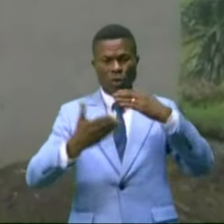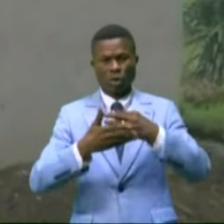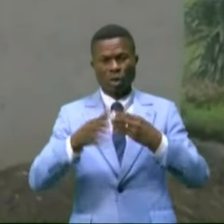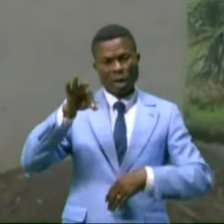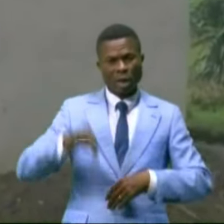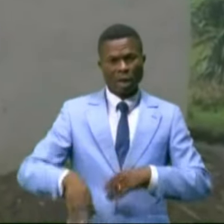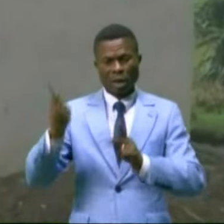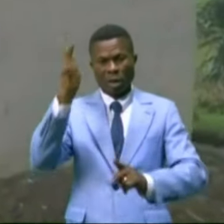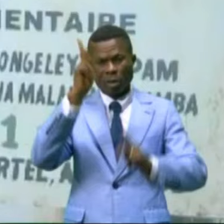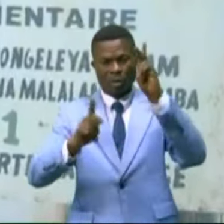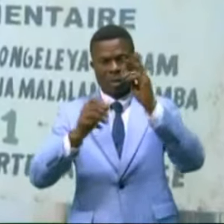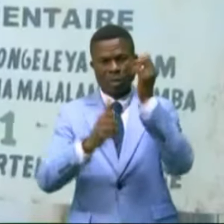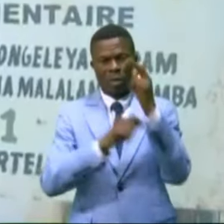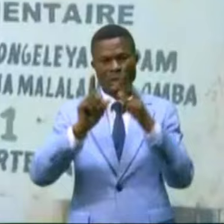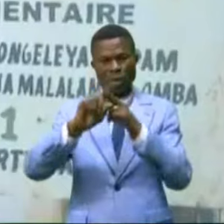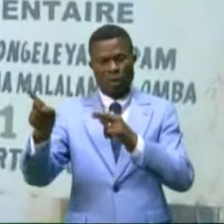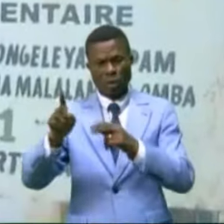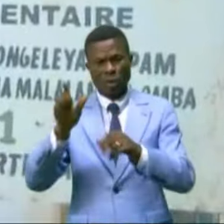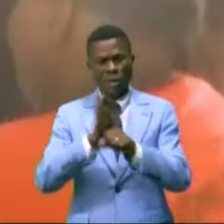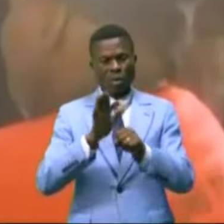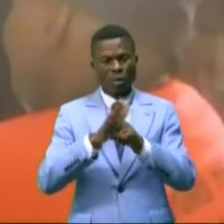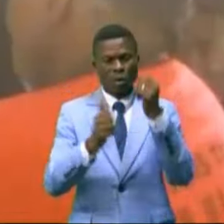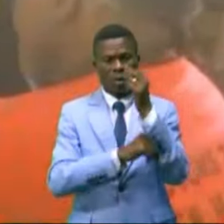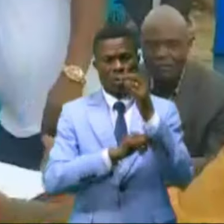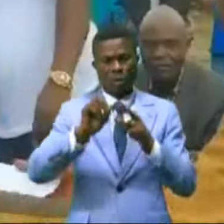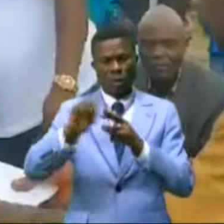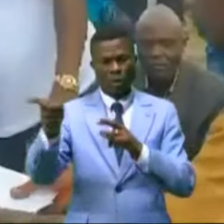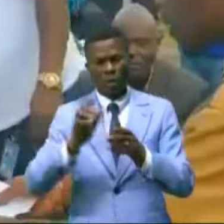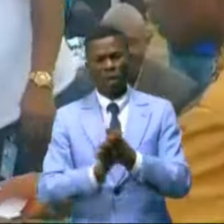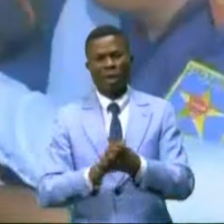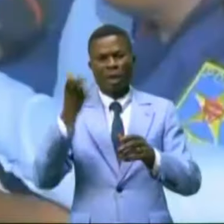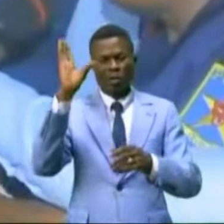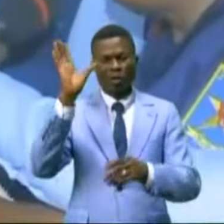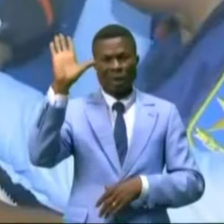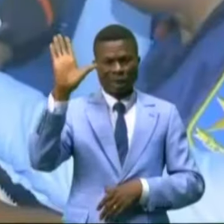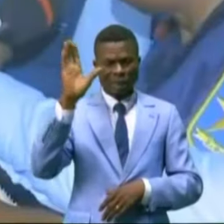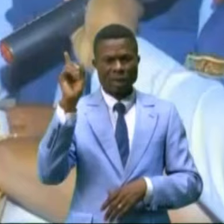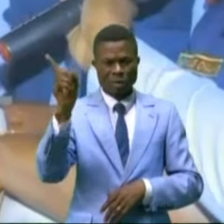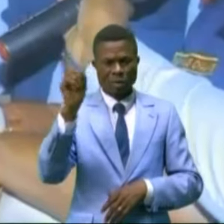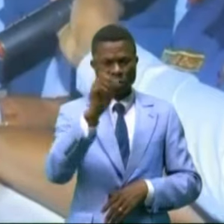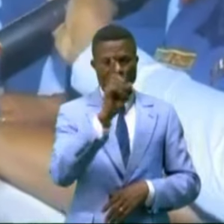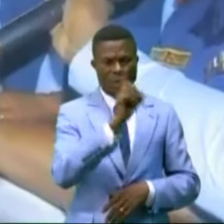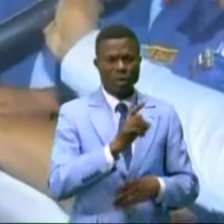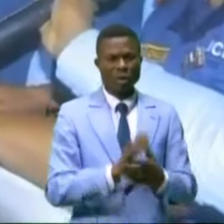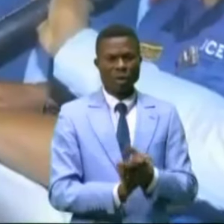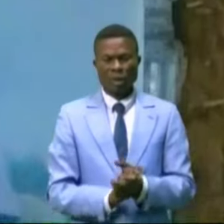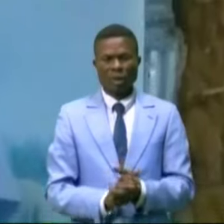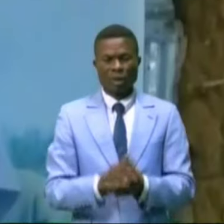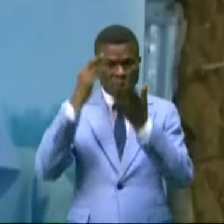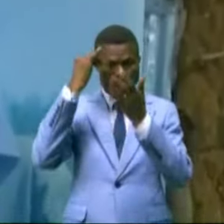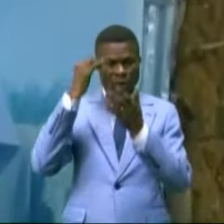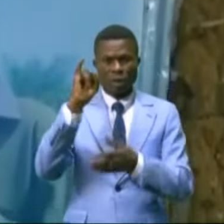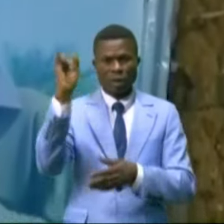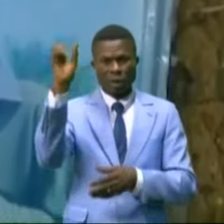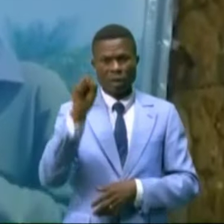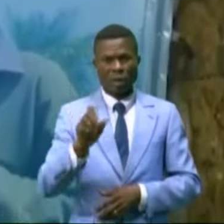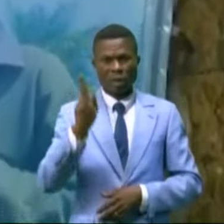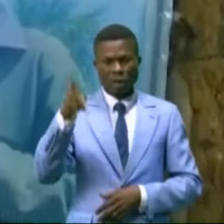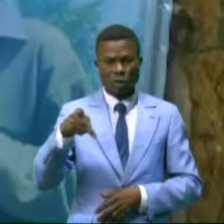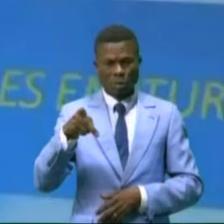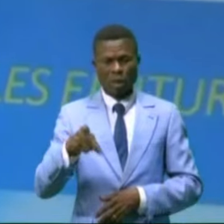déplacé desciite de déplacé de Teré BBE Mbala kigonzi et de l'p BIA dont